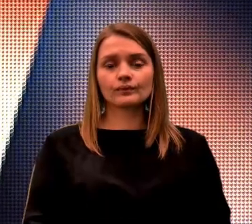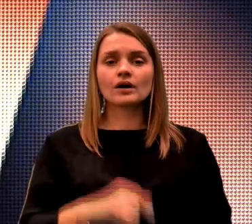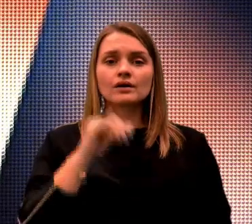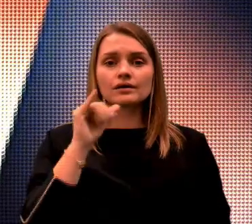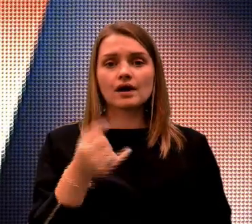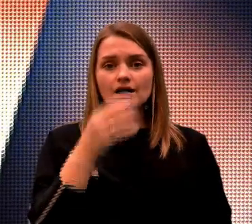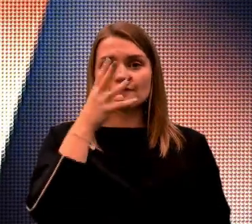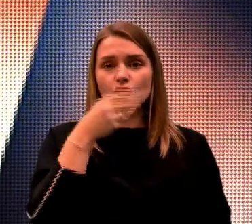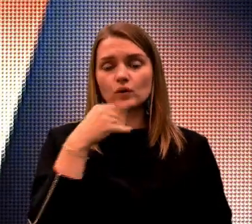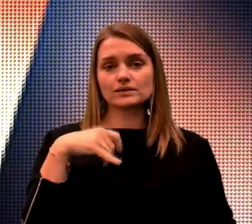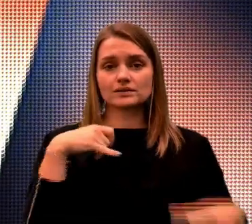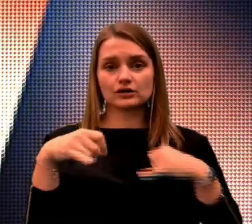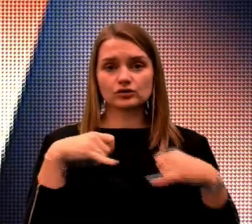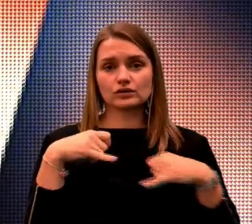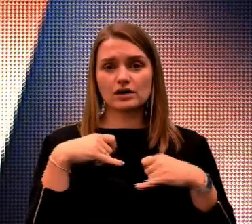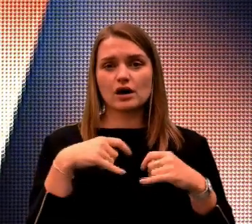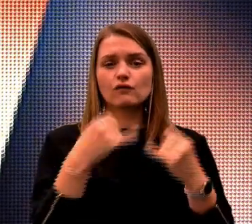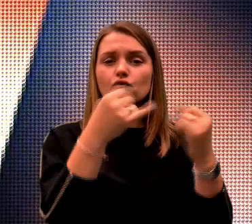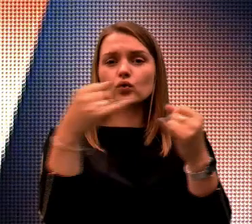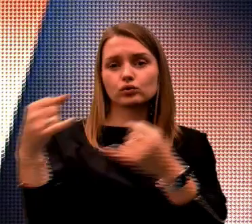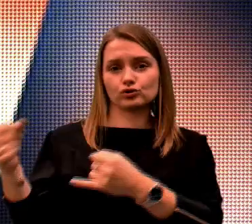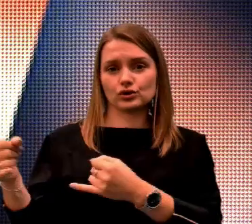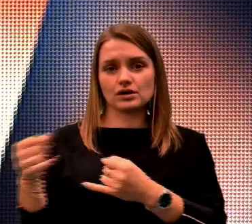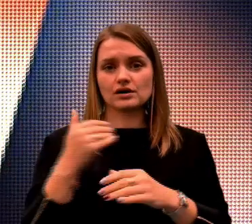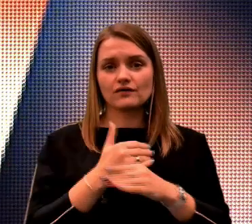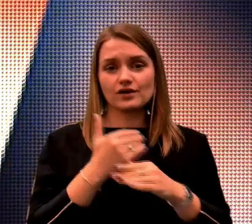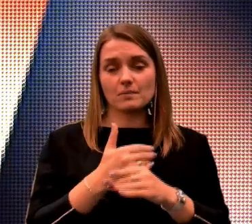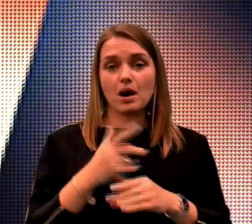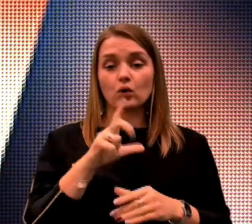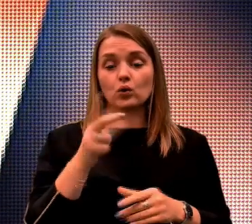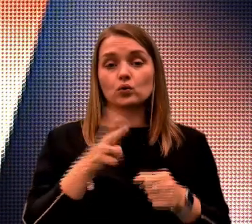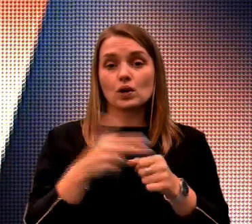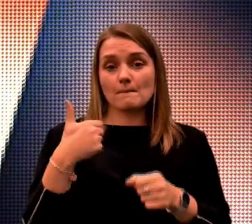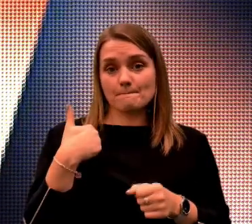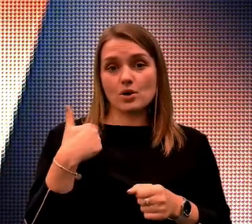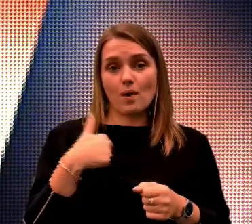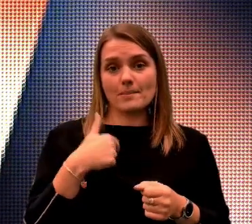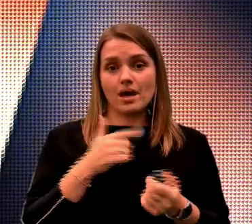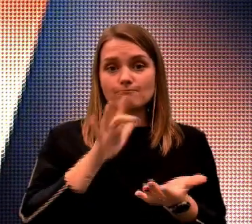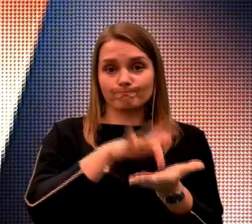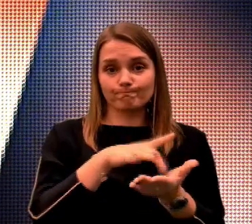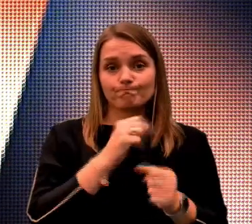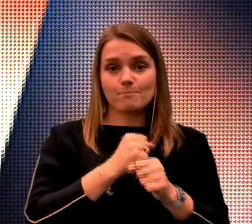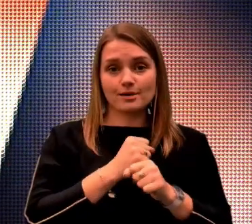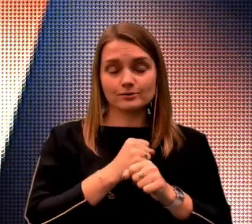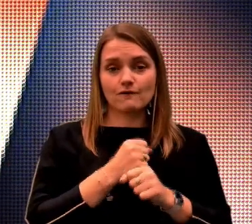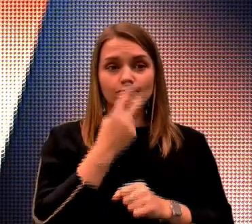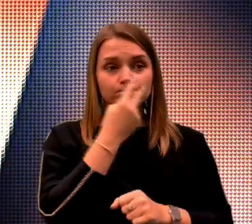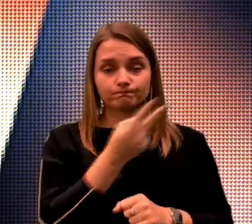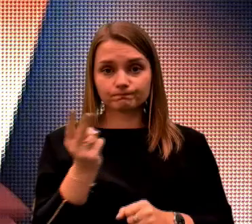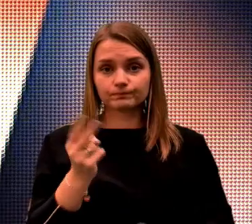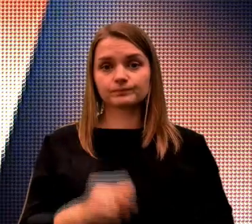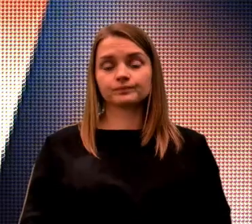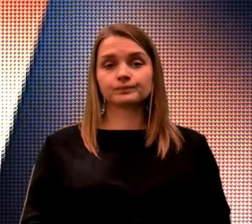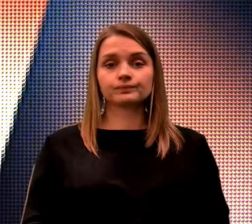wygląda zarządzanie w różnych firmach, a miałam możliwość doświadczyć i skrajnego autorytaryzmu, i